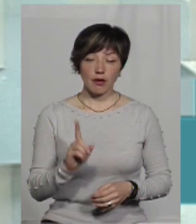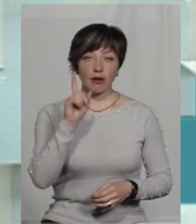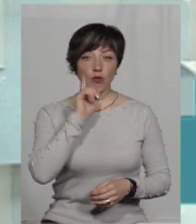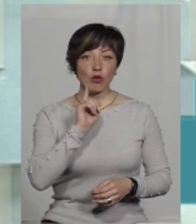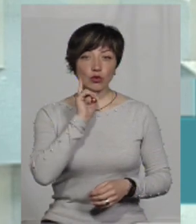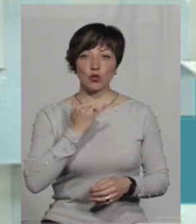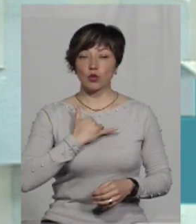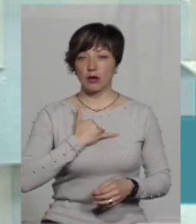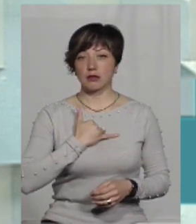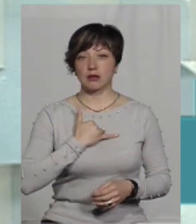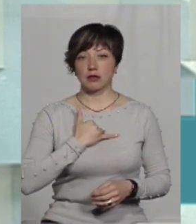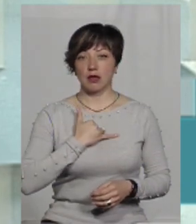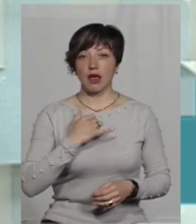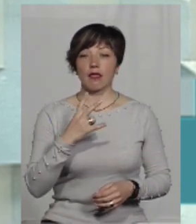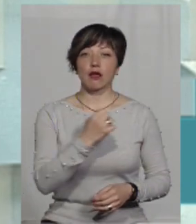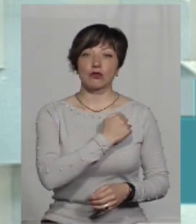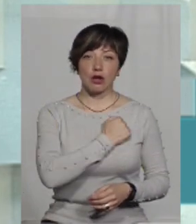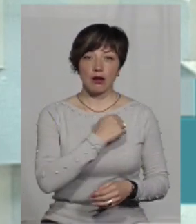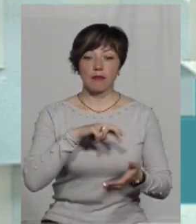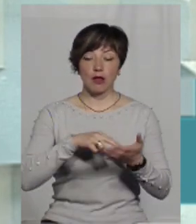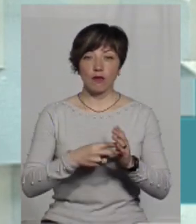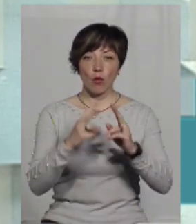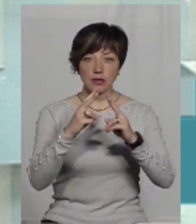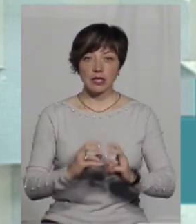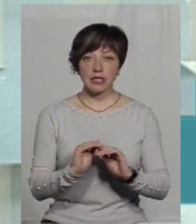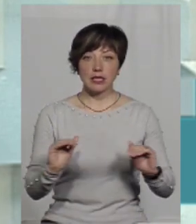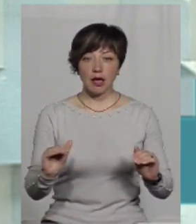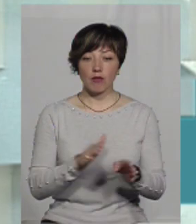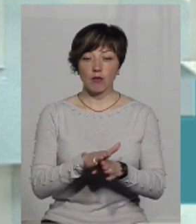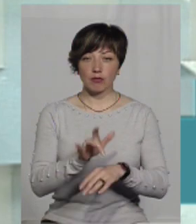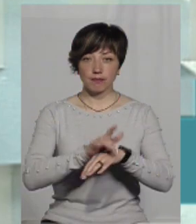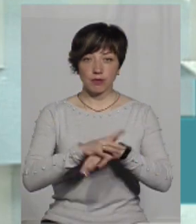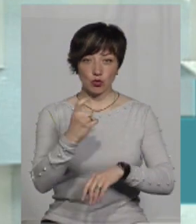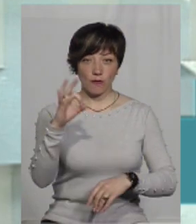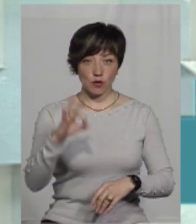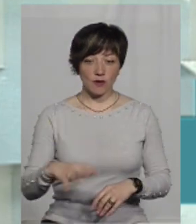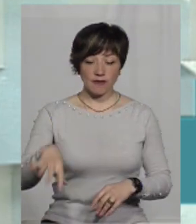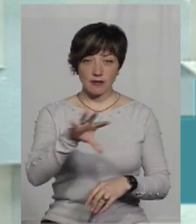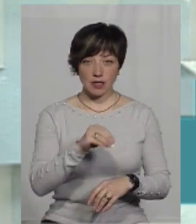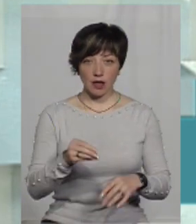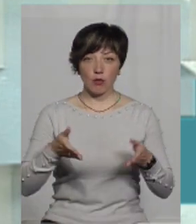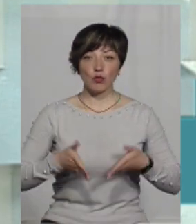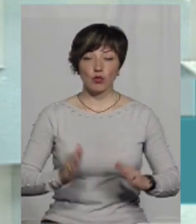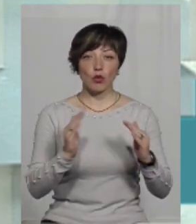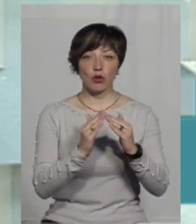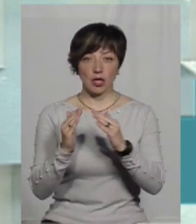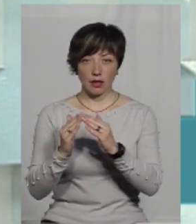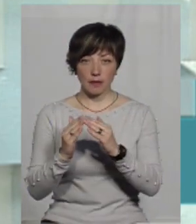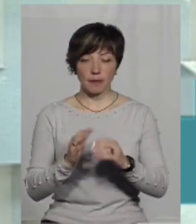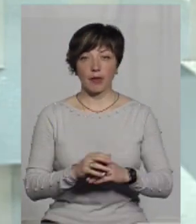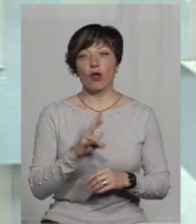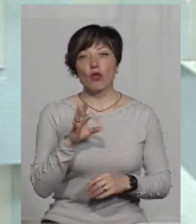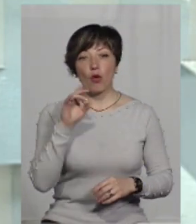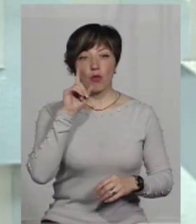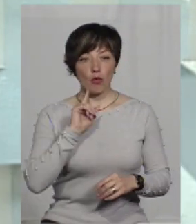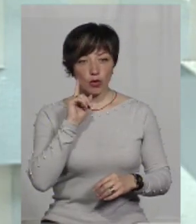поки що у нас, на жаль, планувалося обстеження дітей абсолютно 100% у всіх родильних будинках.